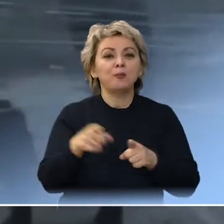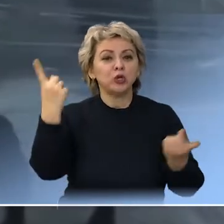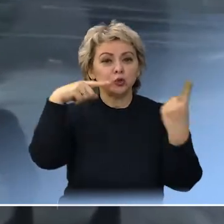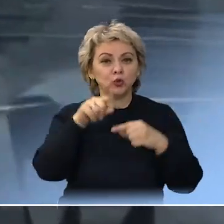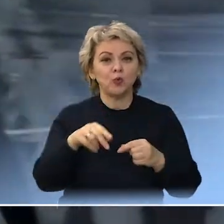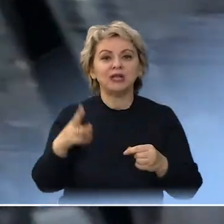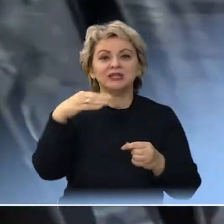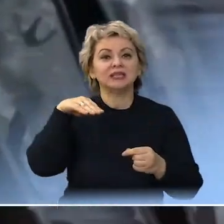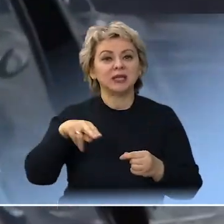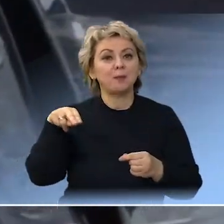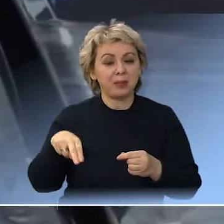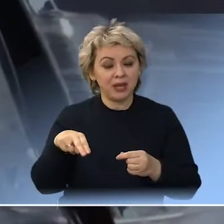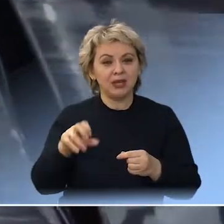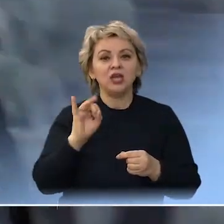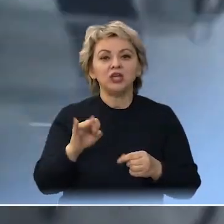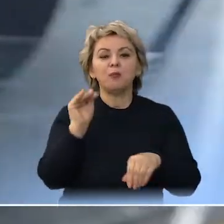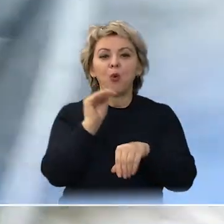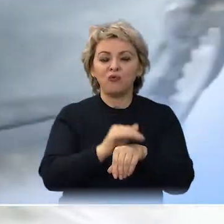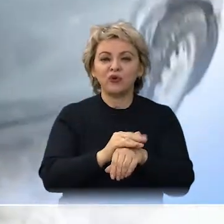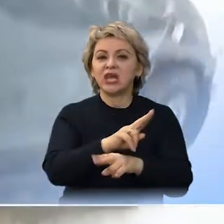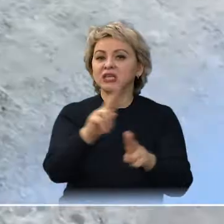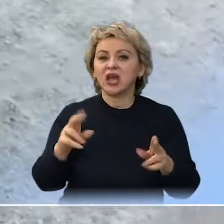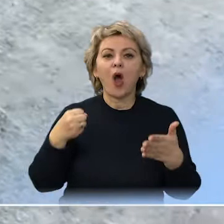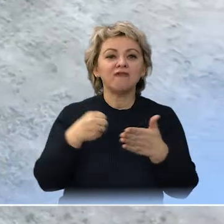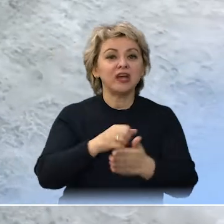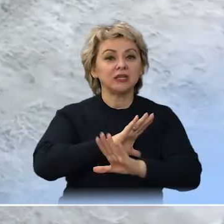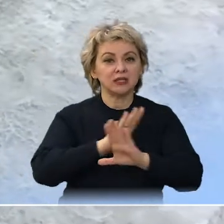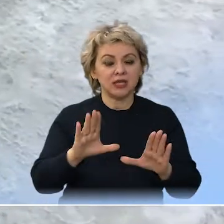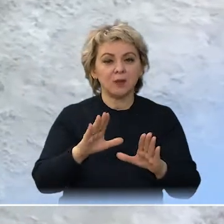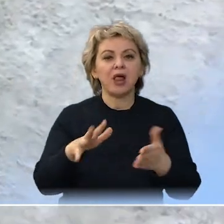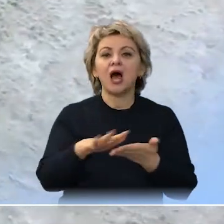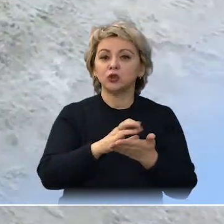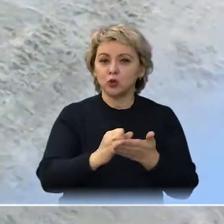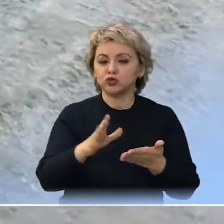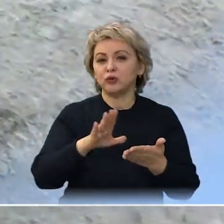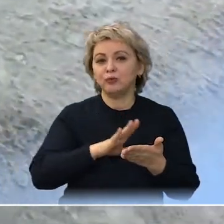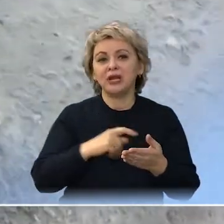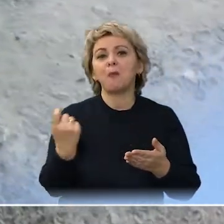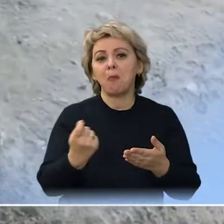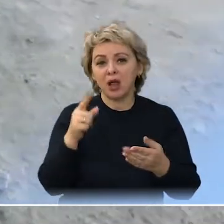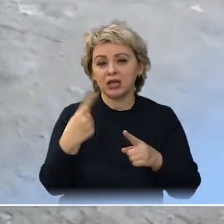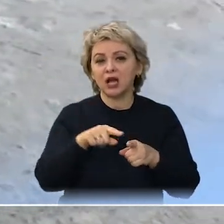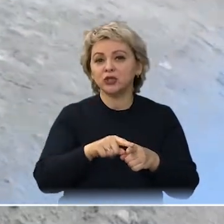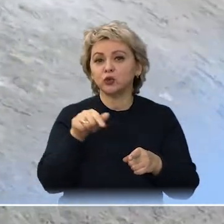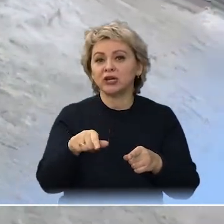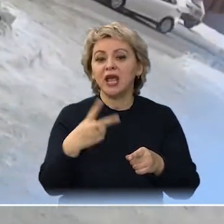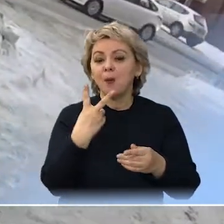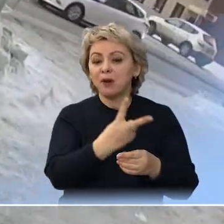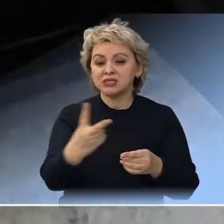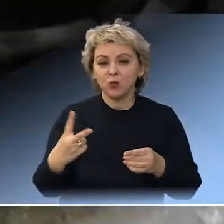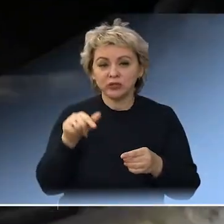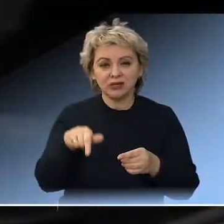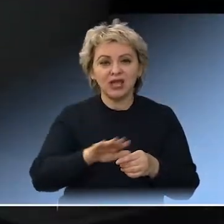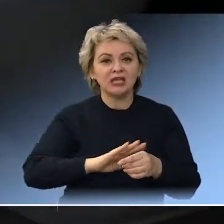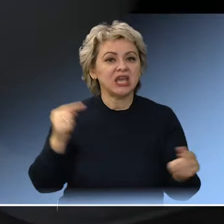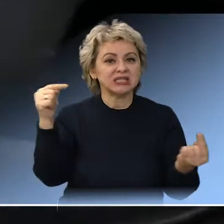инсценировал дорожно-транспортное происшествие. По факту никакой аварии не было, а повреждения были незначительными, которые даже при визуальном